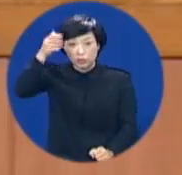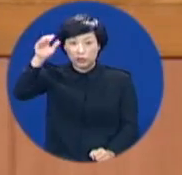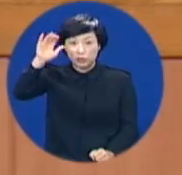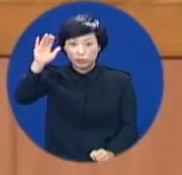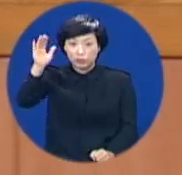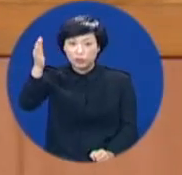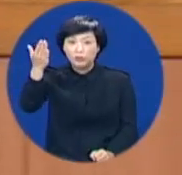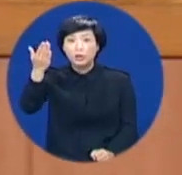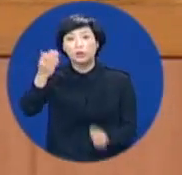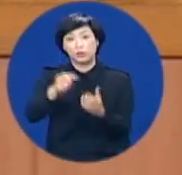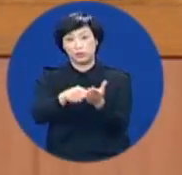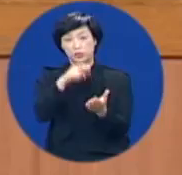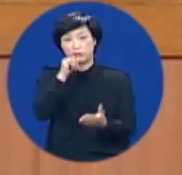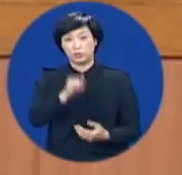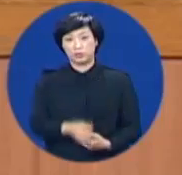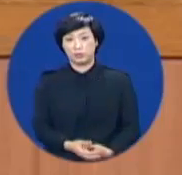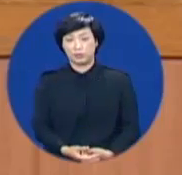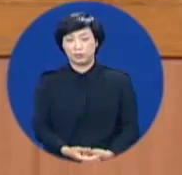된지라.